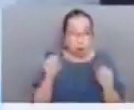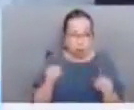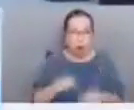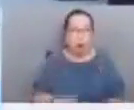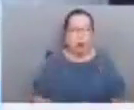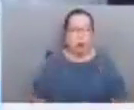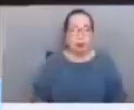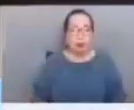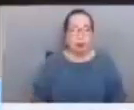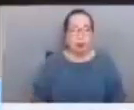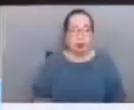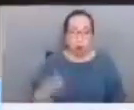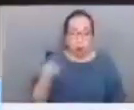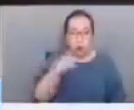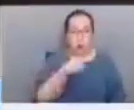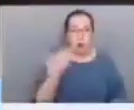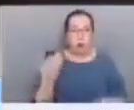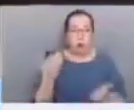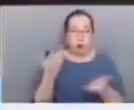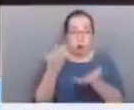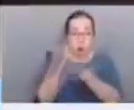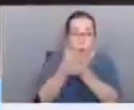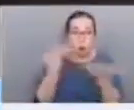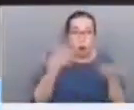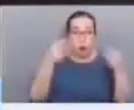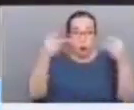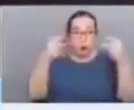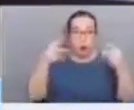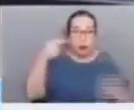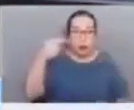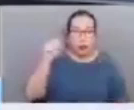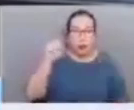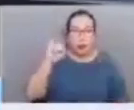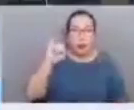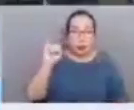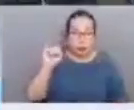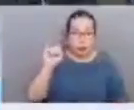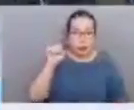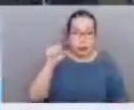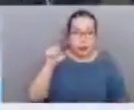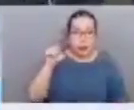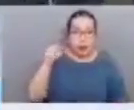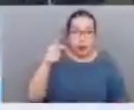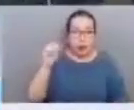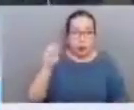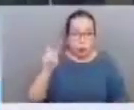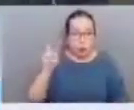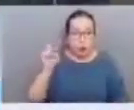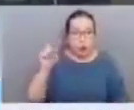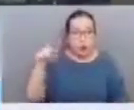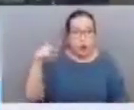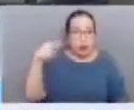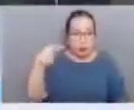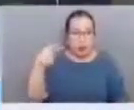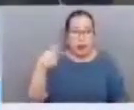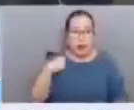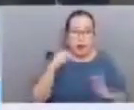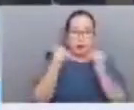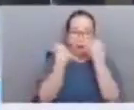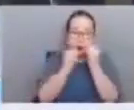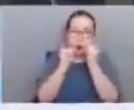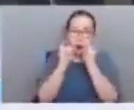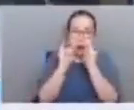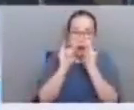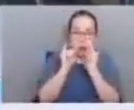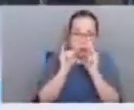magtrabaho at katulong mo na siya sa pagbabayad sa utang na to. So, just go to our website. Lahat, yung sekraki, sa